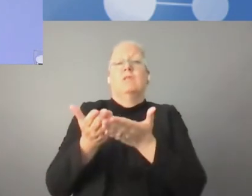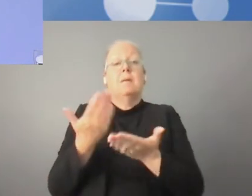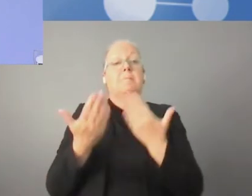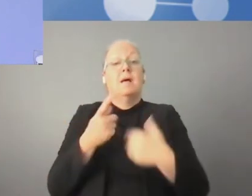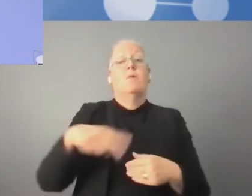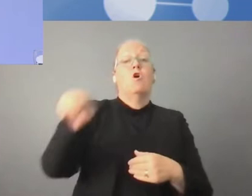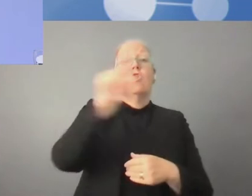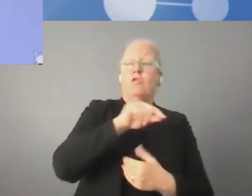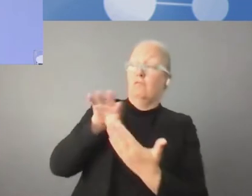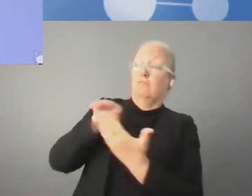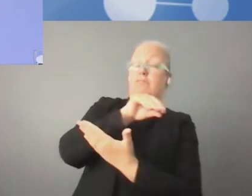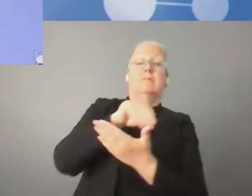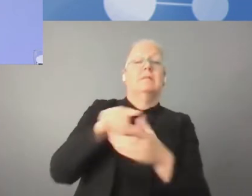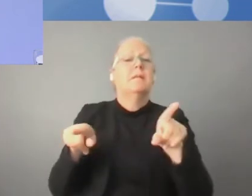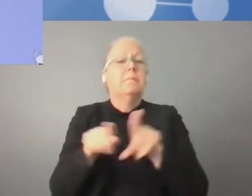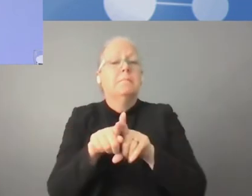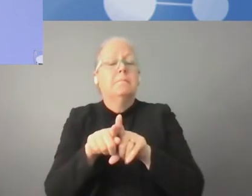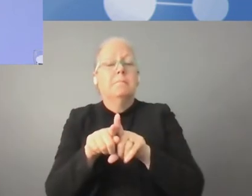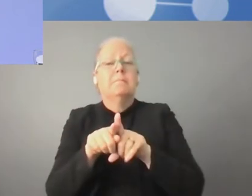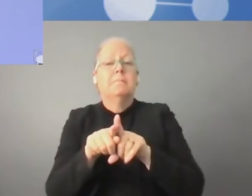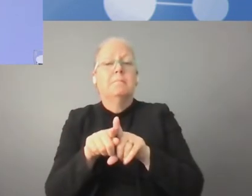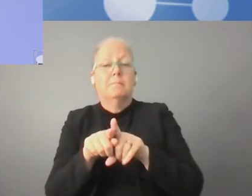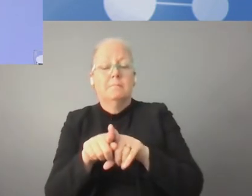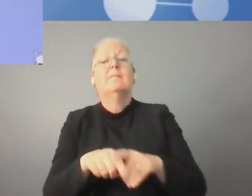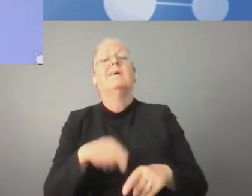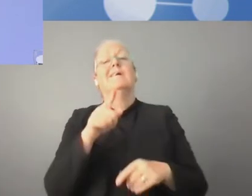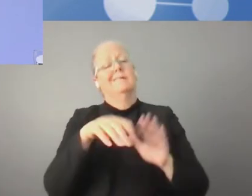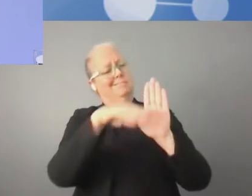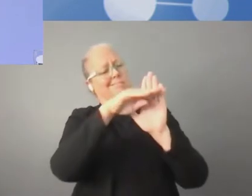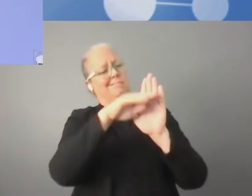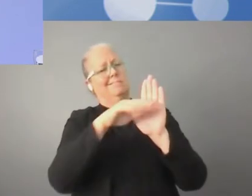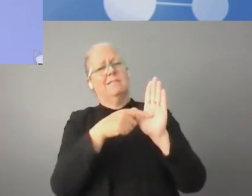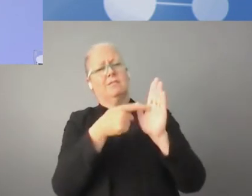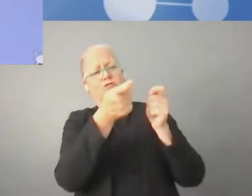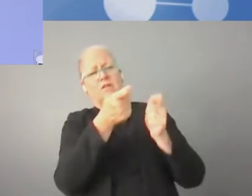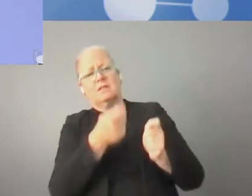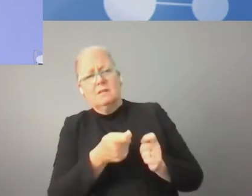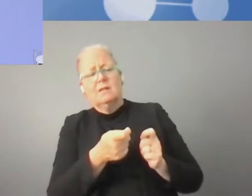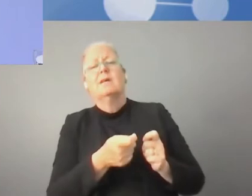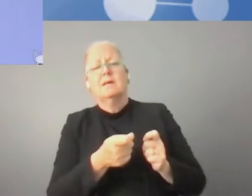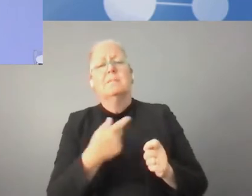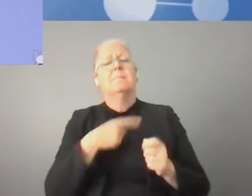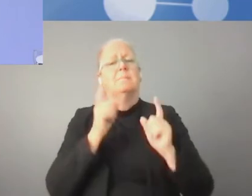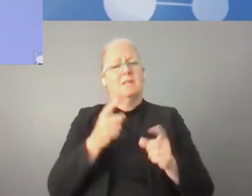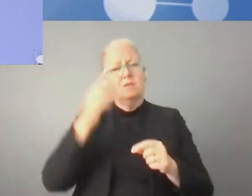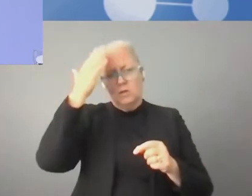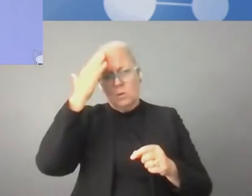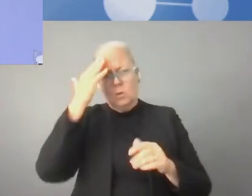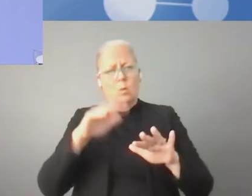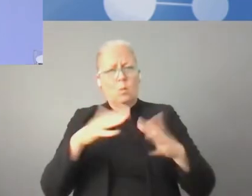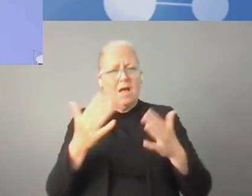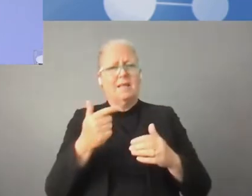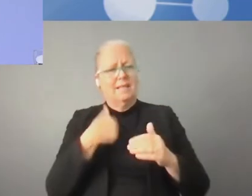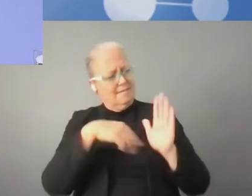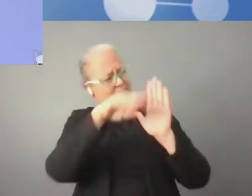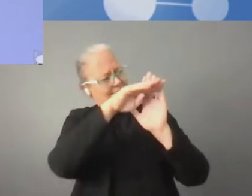化。那么我们很高兴的了解到一些信息，比方说这些变革正